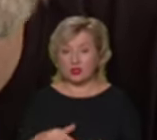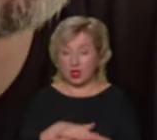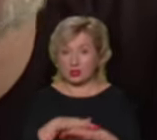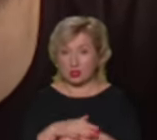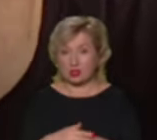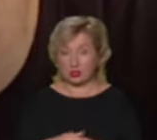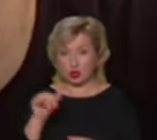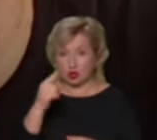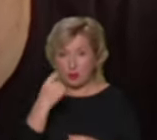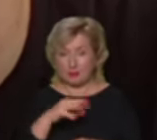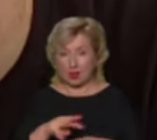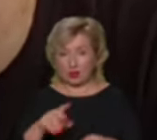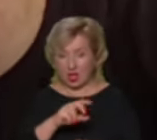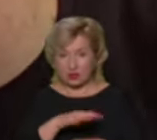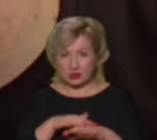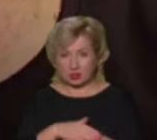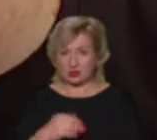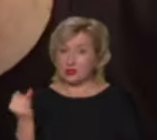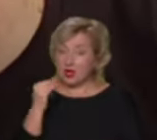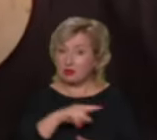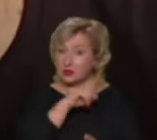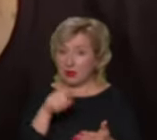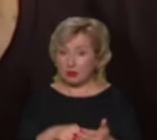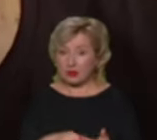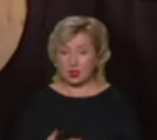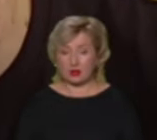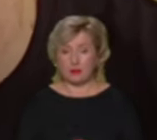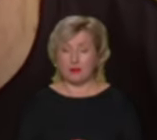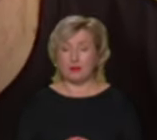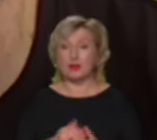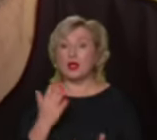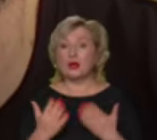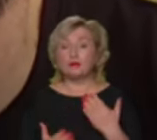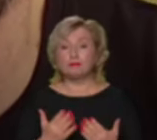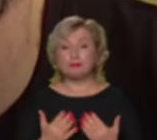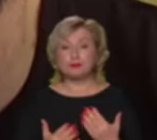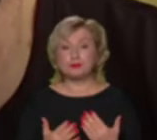Ви цікаве запитання, їхати, пане Ігоре. Хіба, дивіться, якщо